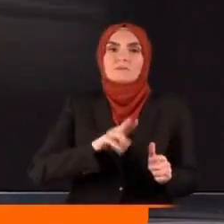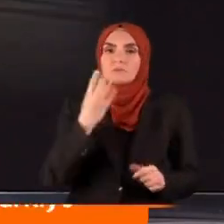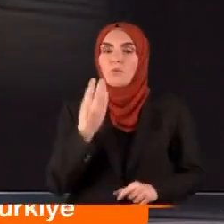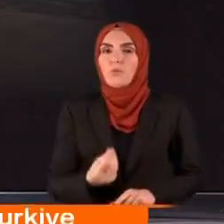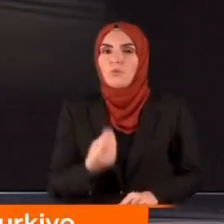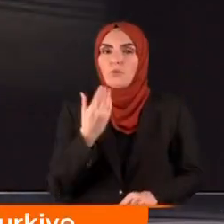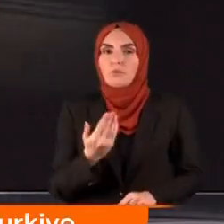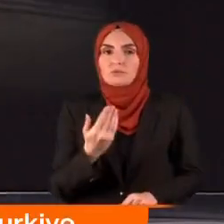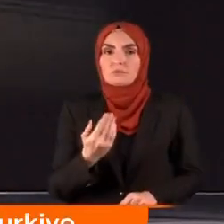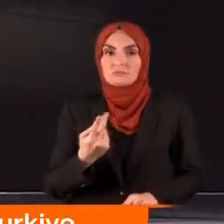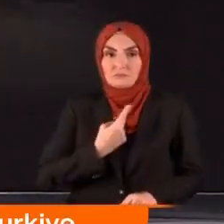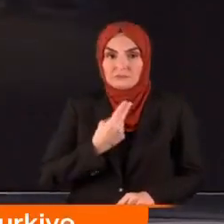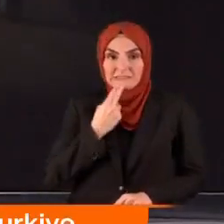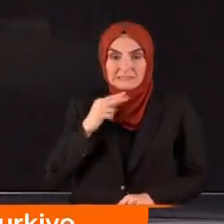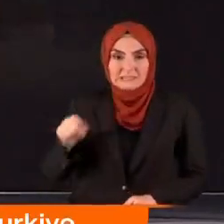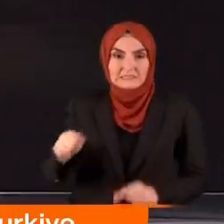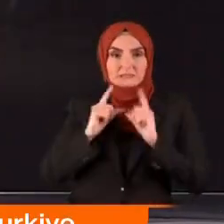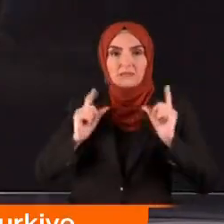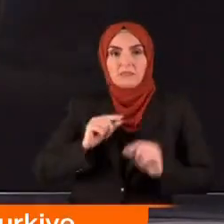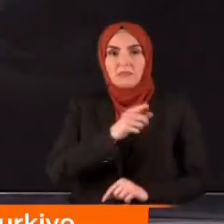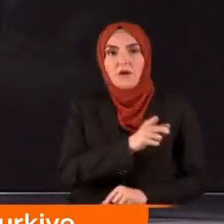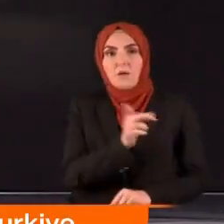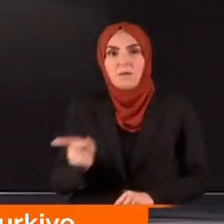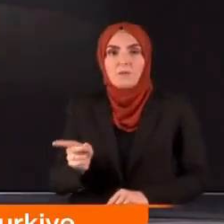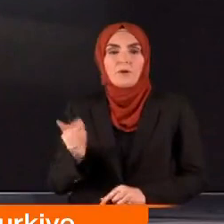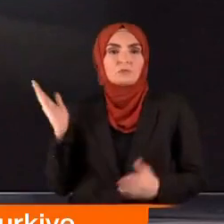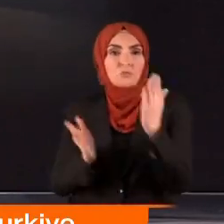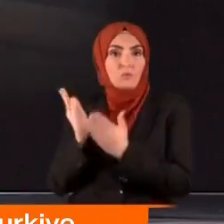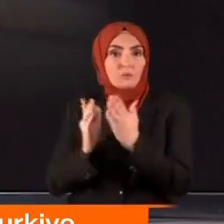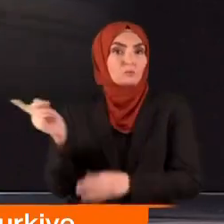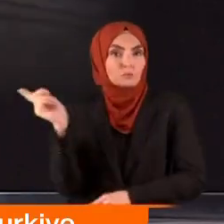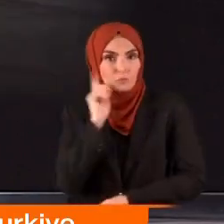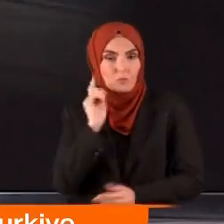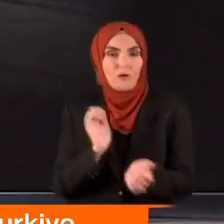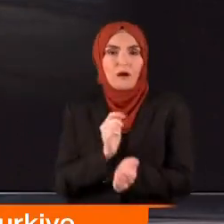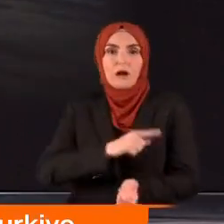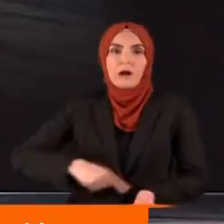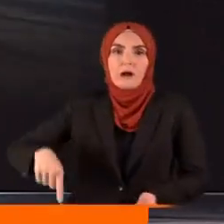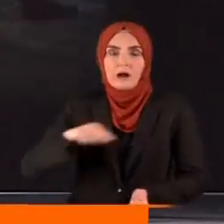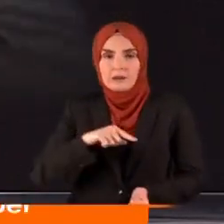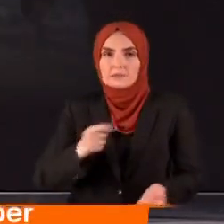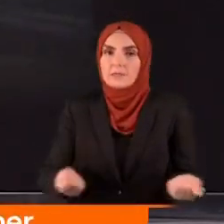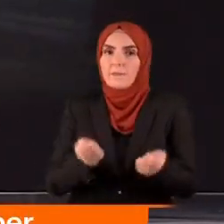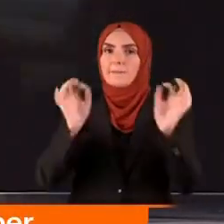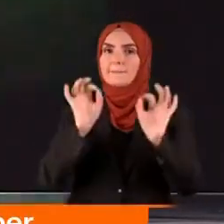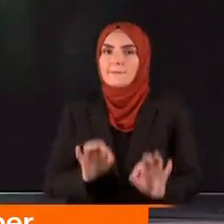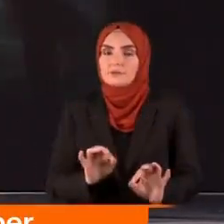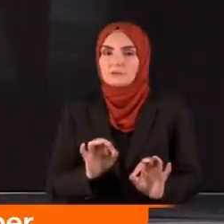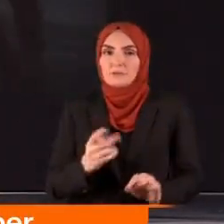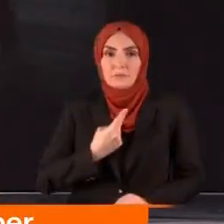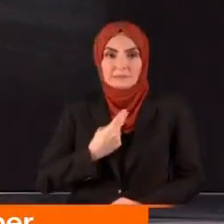damatları tarafından dövüldüğünü öğrenen aile olaya el attı. Aile üyeleri sen bizim kızımıza nasıl eziyet edersin